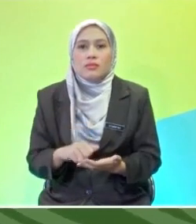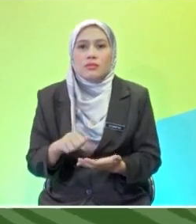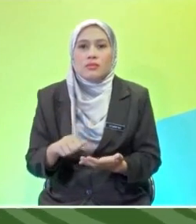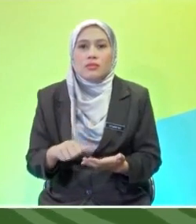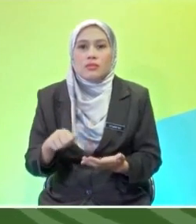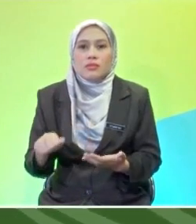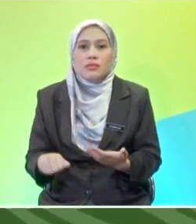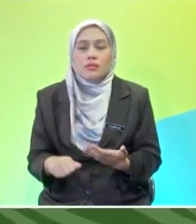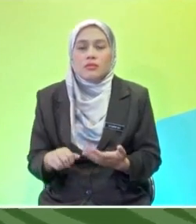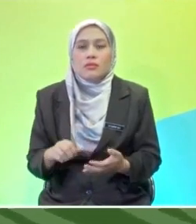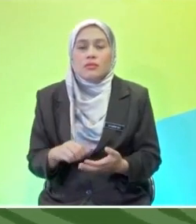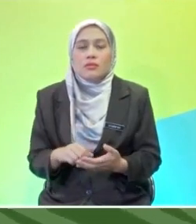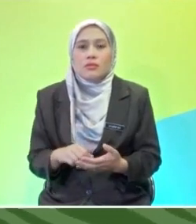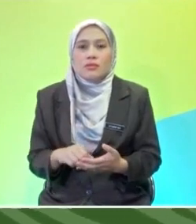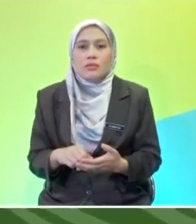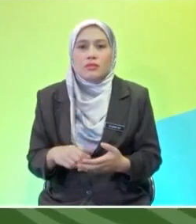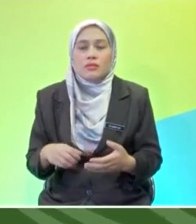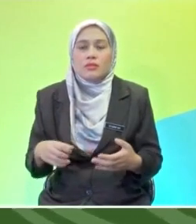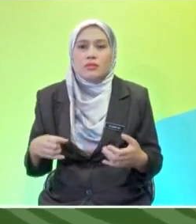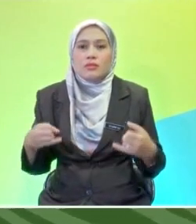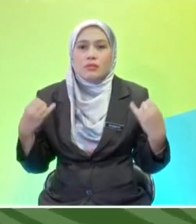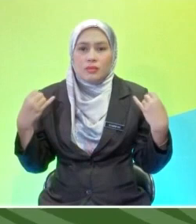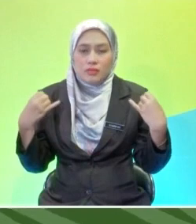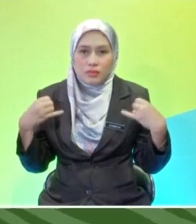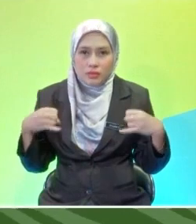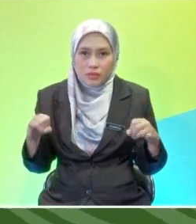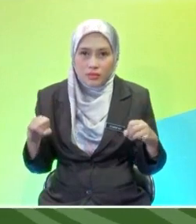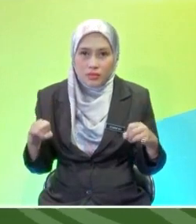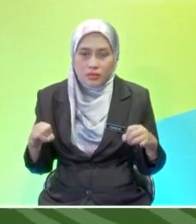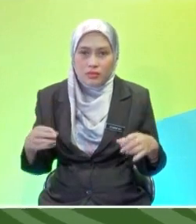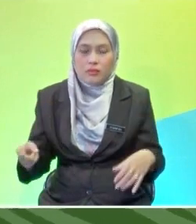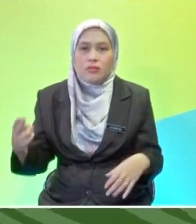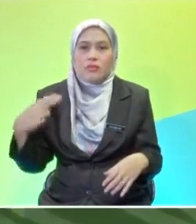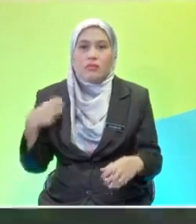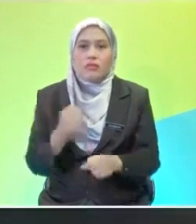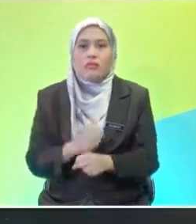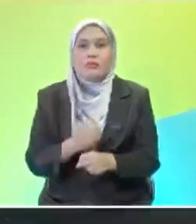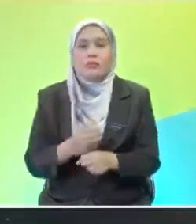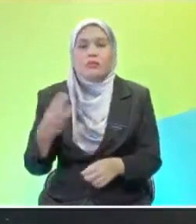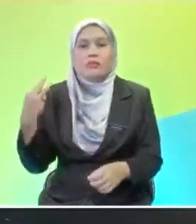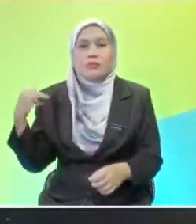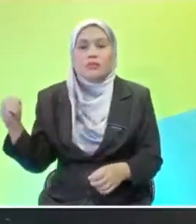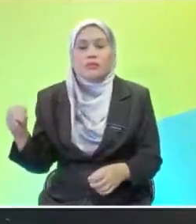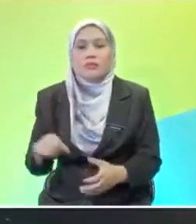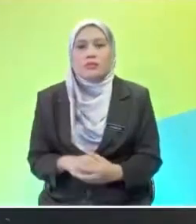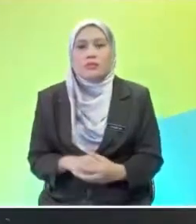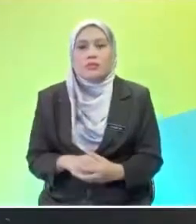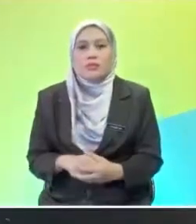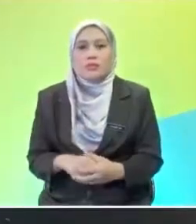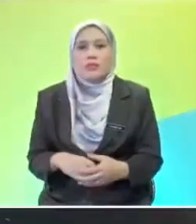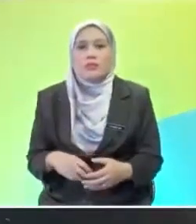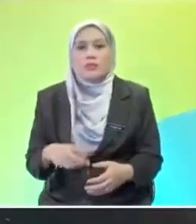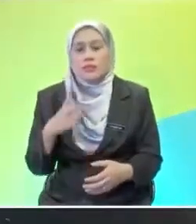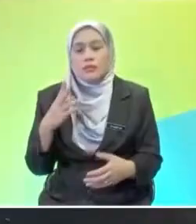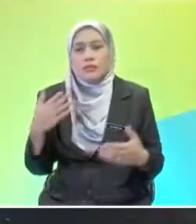Mereka boleh menghasilkan dan menjual hasil kerja mereka. Ya, betul tu. Tepat sekali. Okeylah, murid-murid. Nampak tak dekat slide sekarang ni?